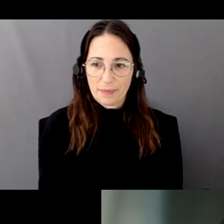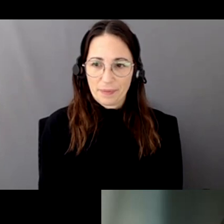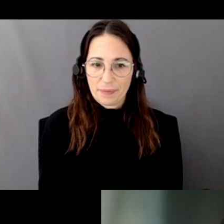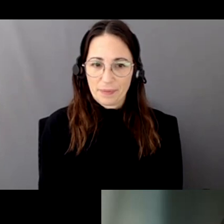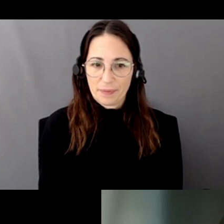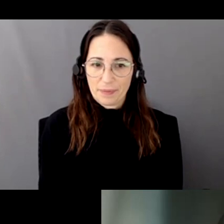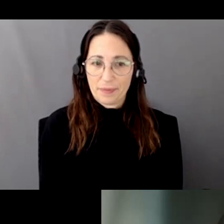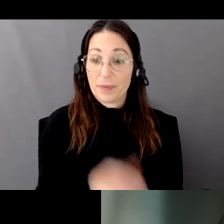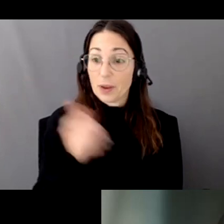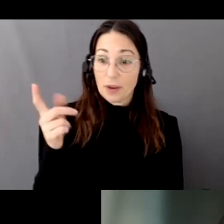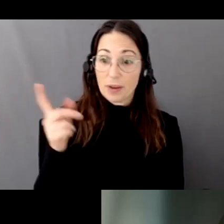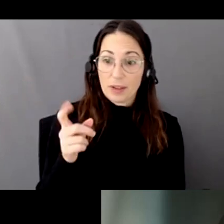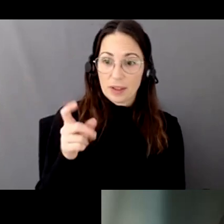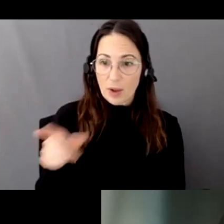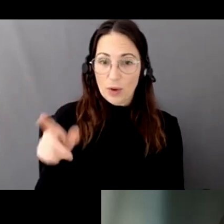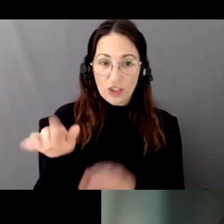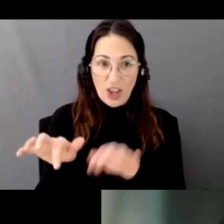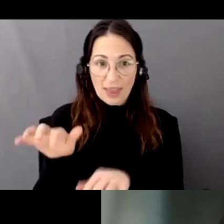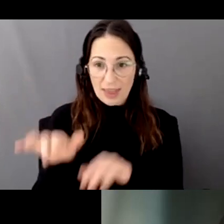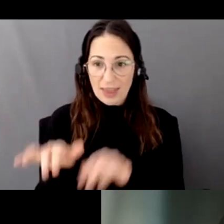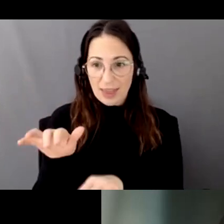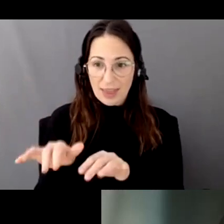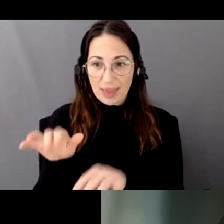Vous avez une autre question dans le chat, Sophia.